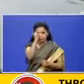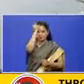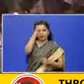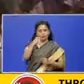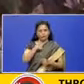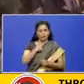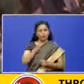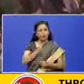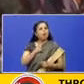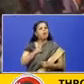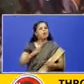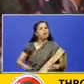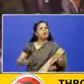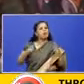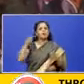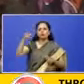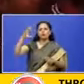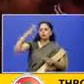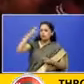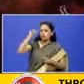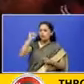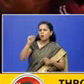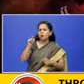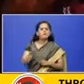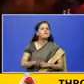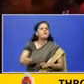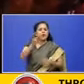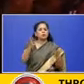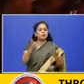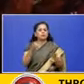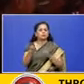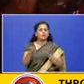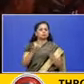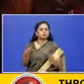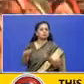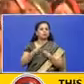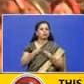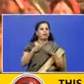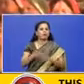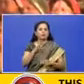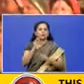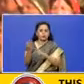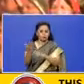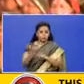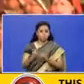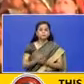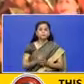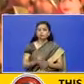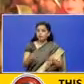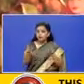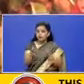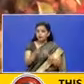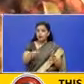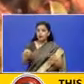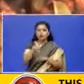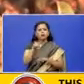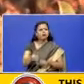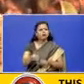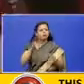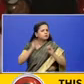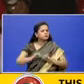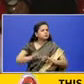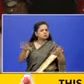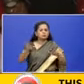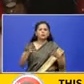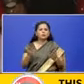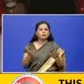में सूर्य के प्रकाश का महत्व समझाया गया है। साथ ही ये संदेश भी दिया गया